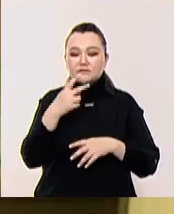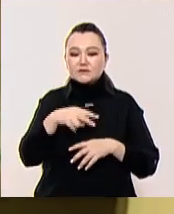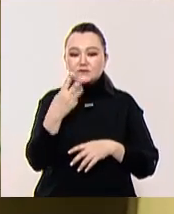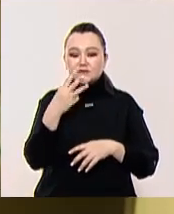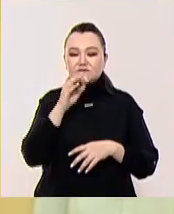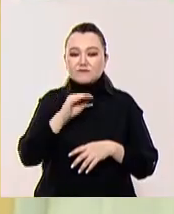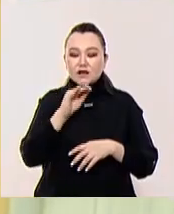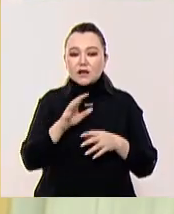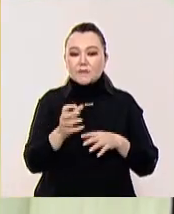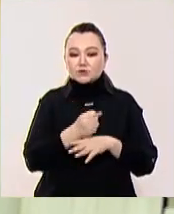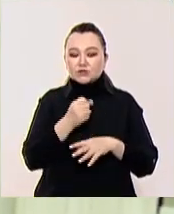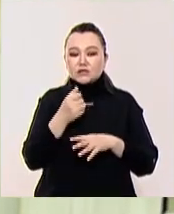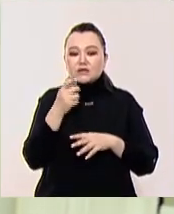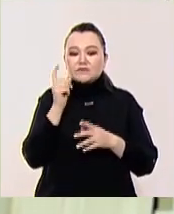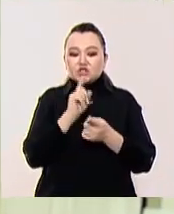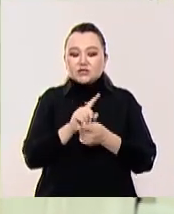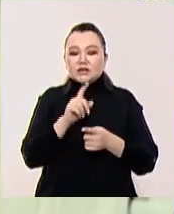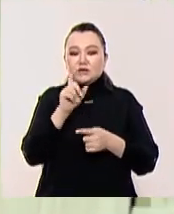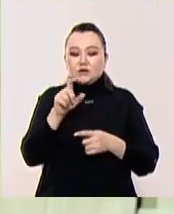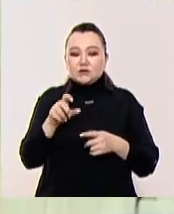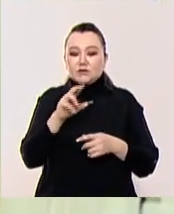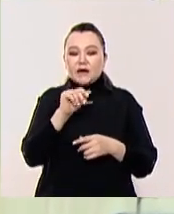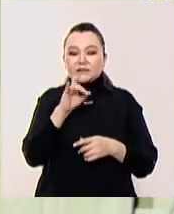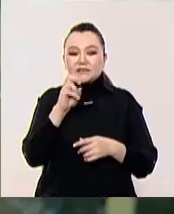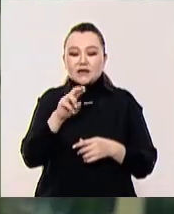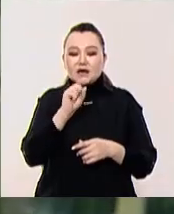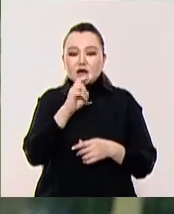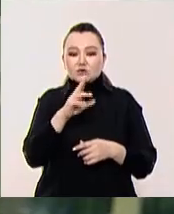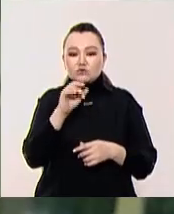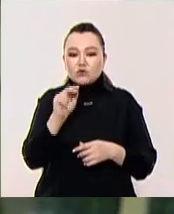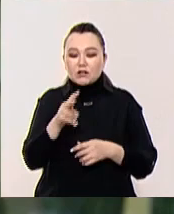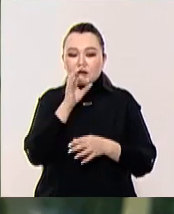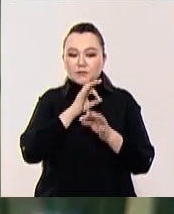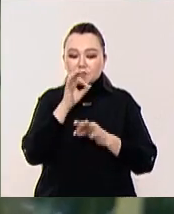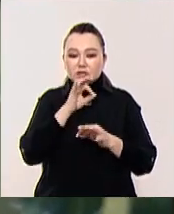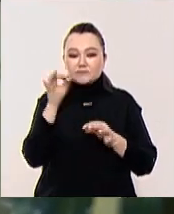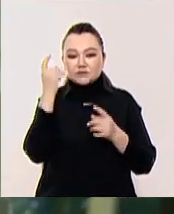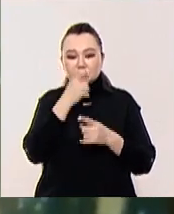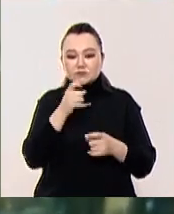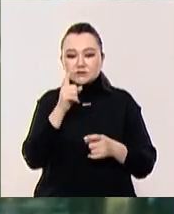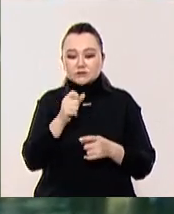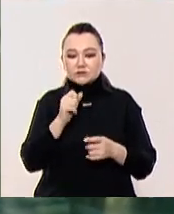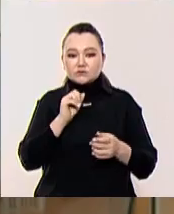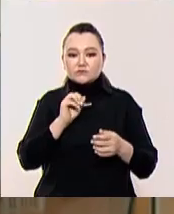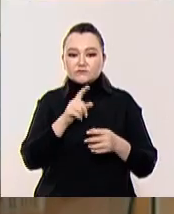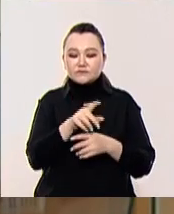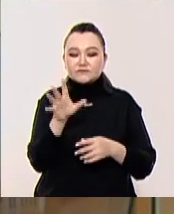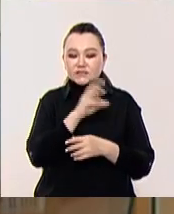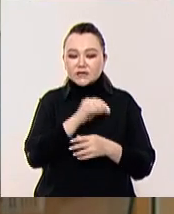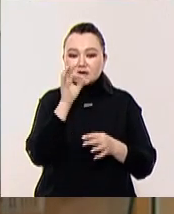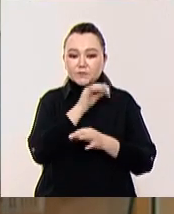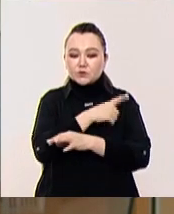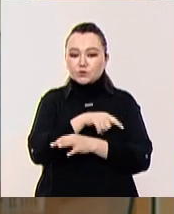группа владельцев аптек встречалась с представителями партии «Ак Жол». Аптекари открыто заявили, что их выживают с рынка, тогда